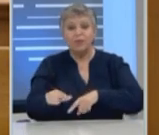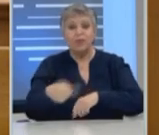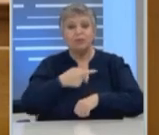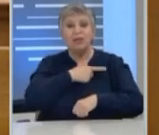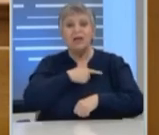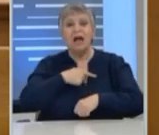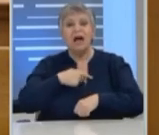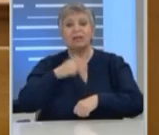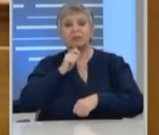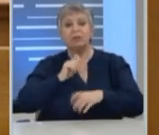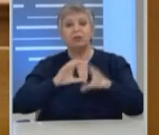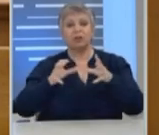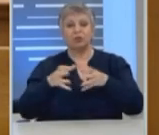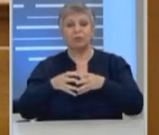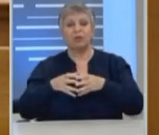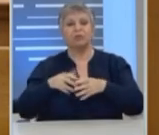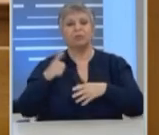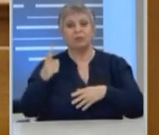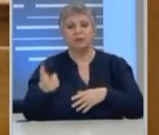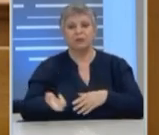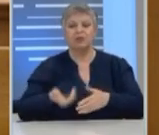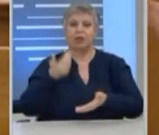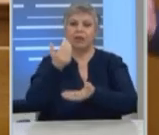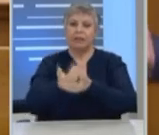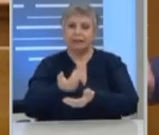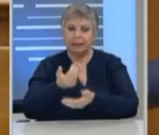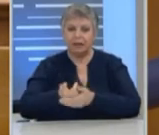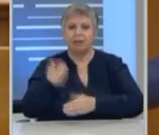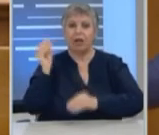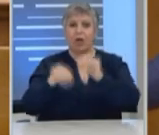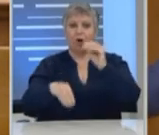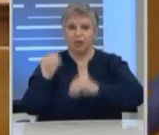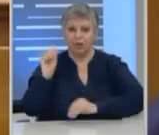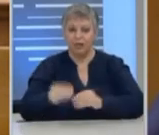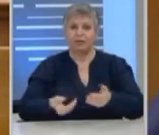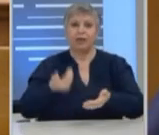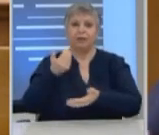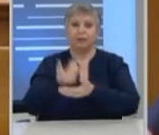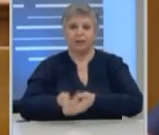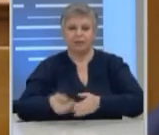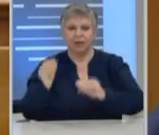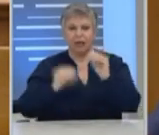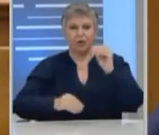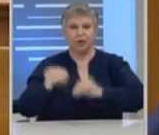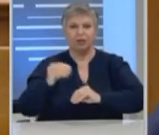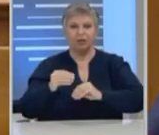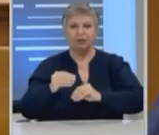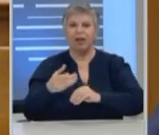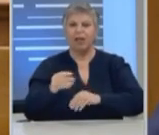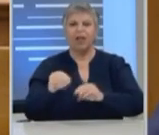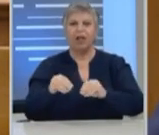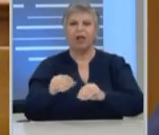θα ζητά και θα προβλέπει αδιάλειπτα επί 3,5 χρόνια εκλογές και αυτές δεν θα έρχονται. Θα είστε